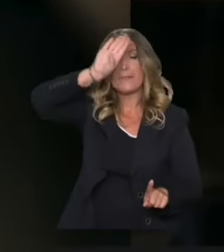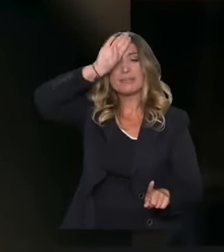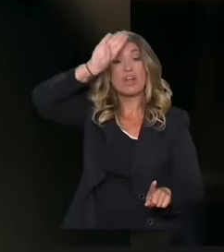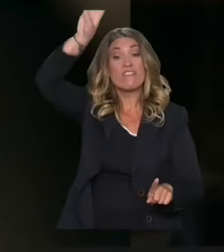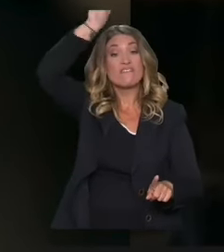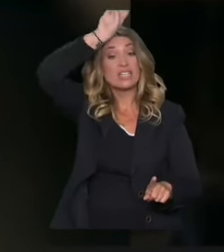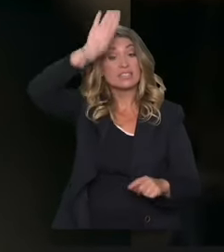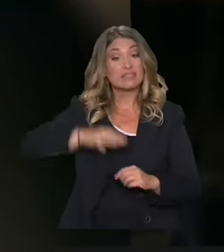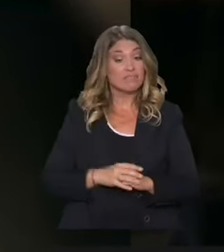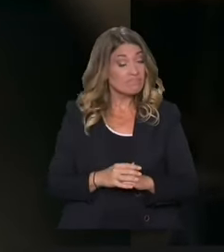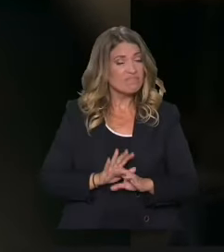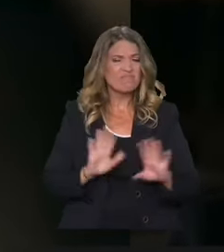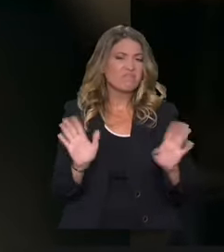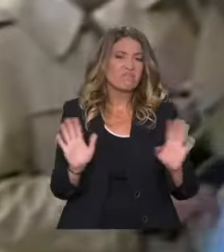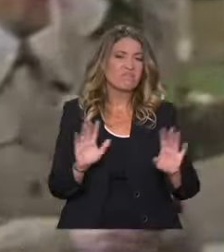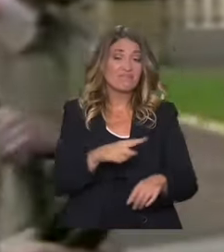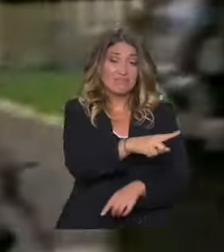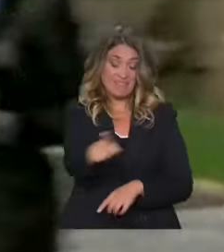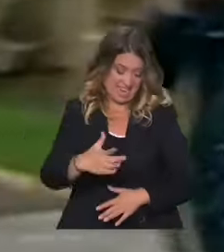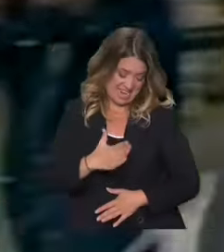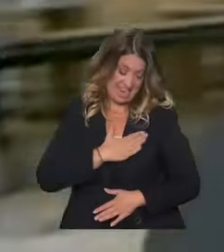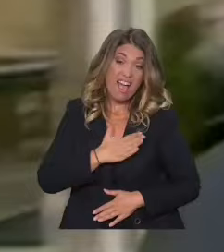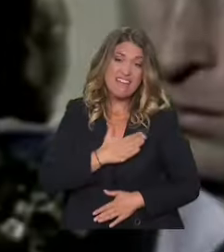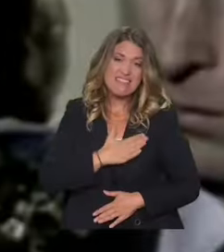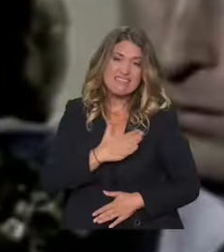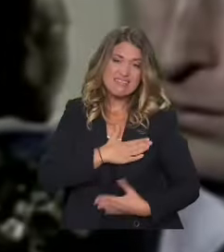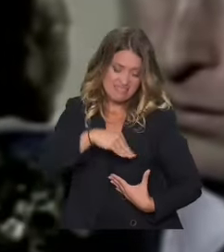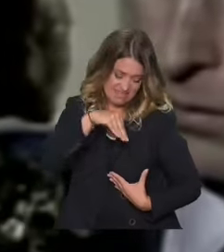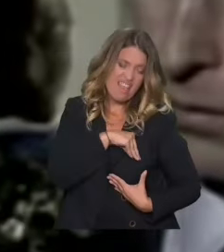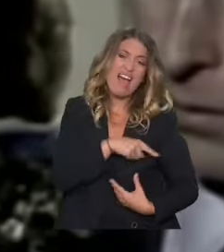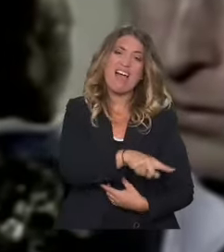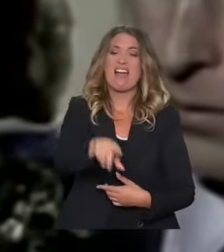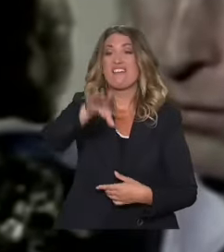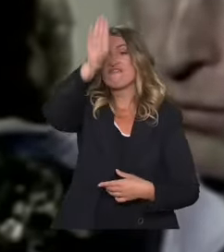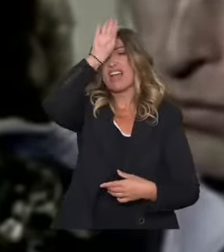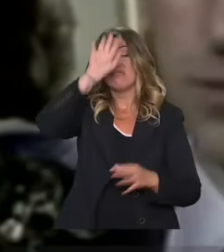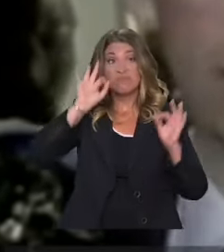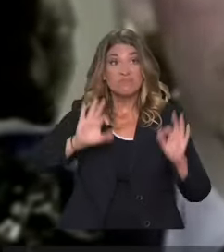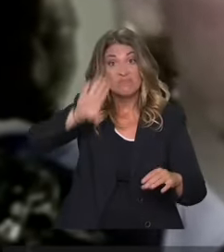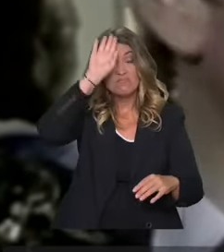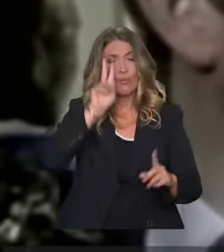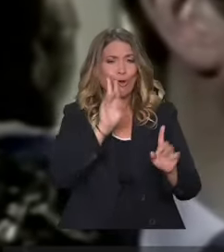like to be a queen of people's hearts. Τα πρώτα χρόνια μπροστά στις κάμερες όλα μοιάζουν ειδηλιακά.